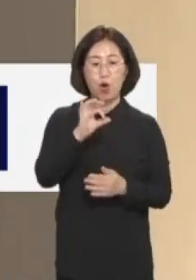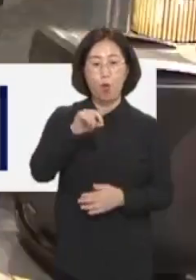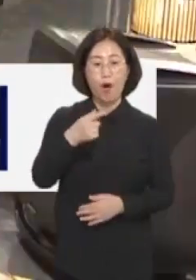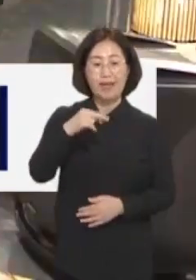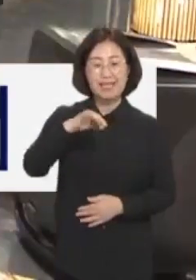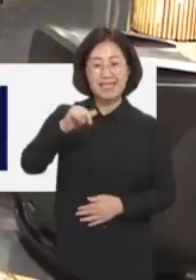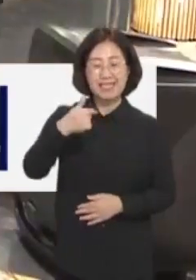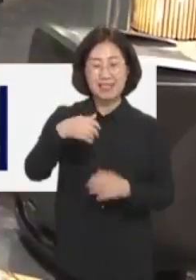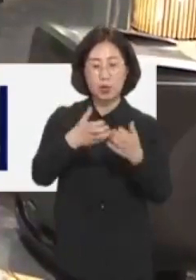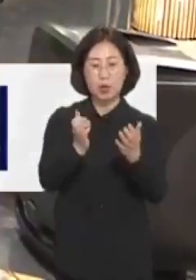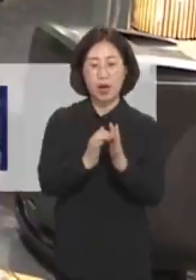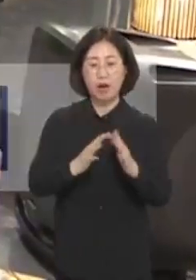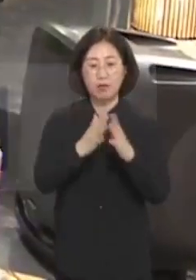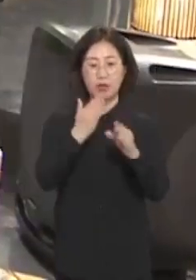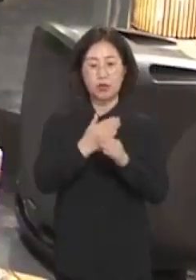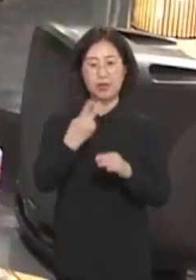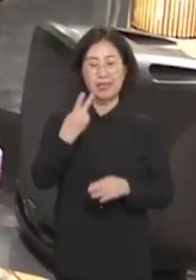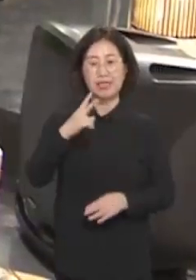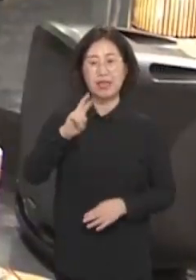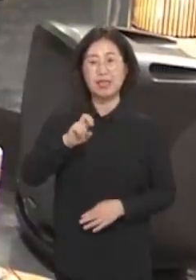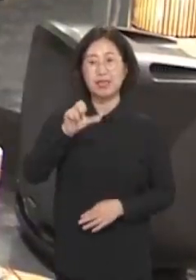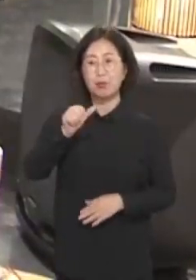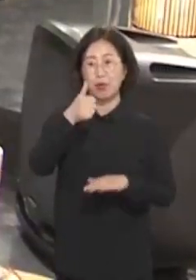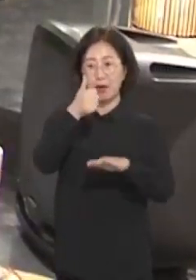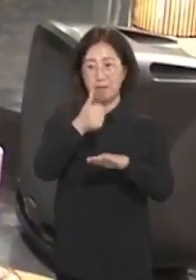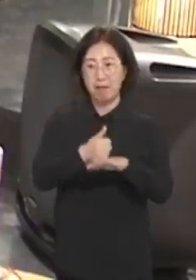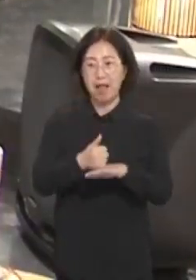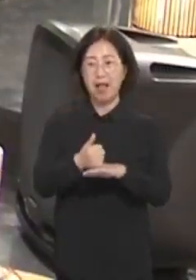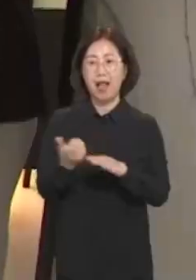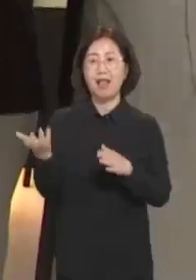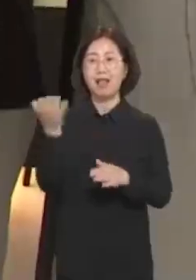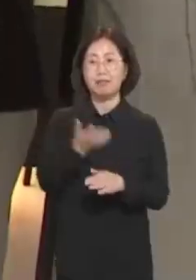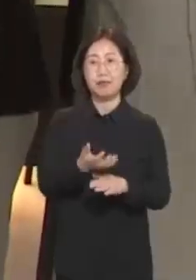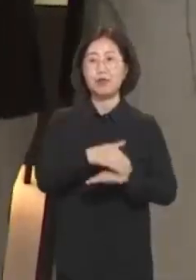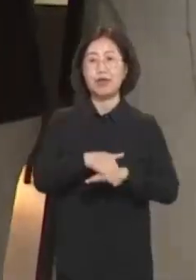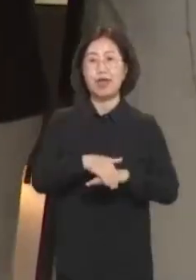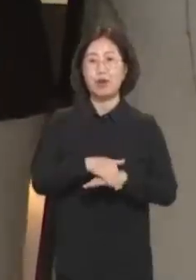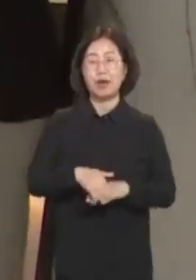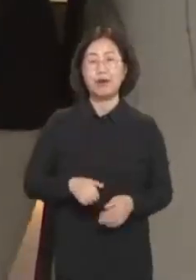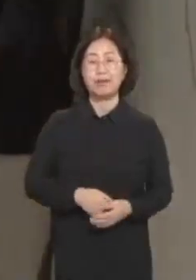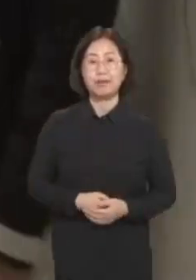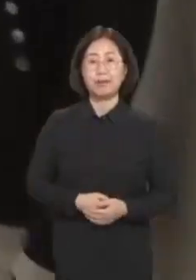원신흥동에 건설 중으로 오는 2025년 말 입주할 예정입니다.